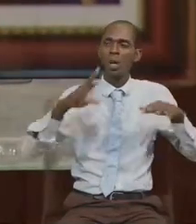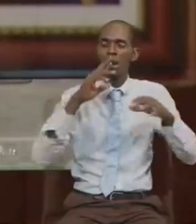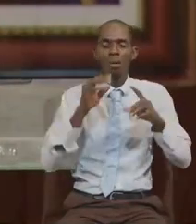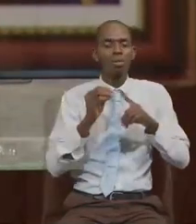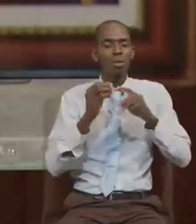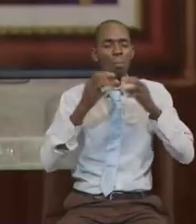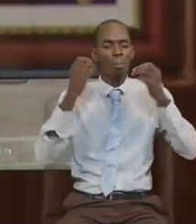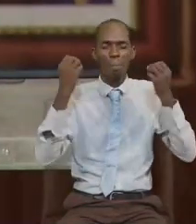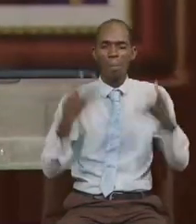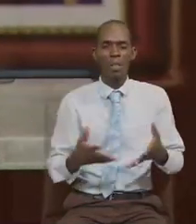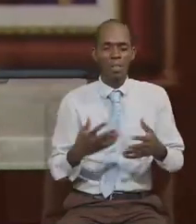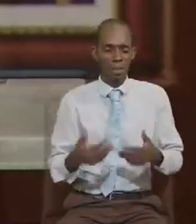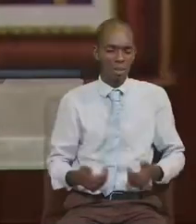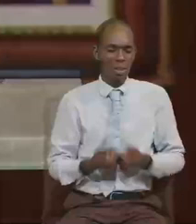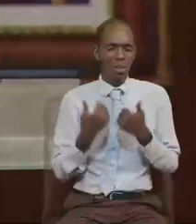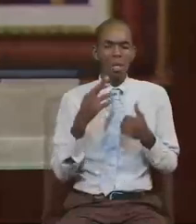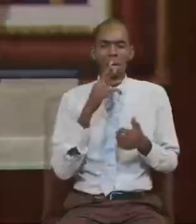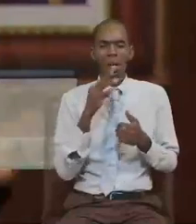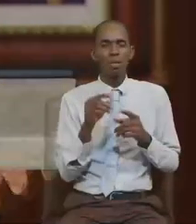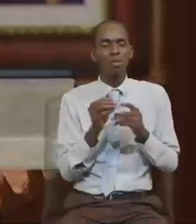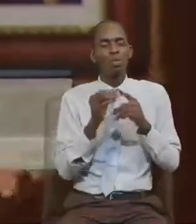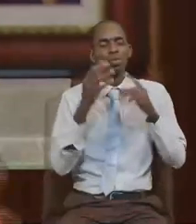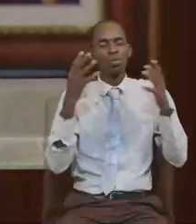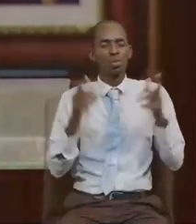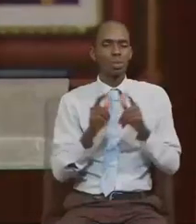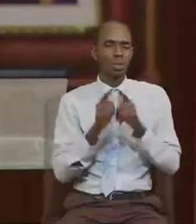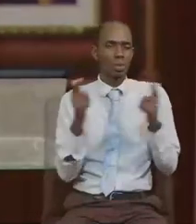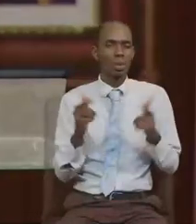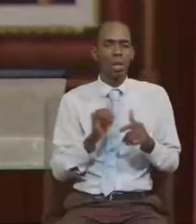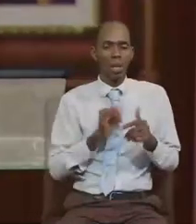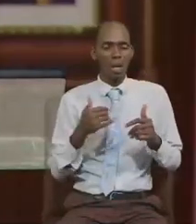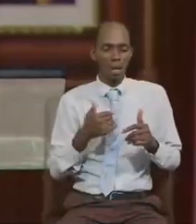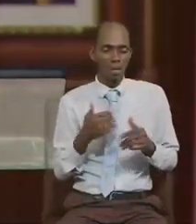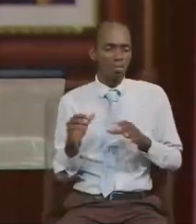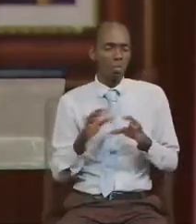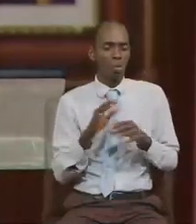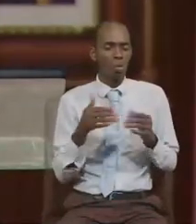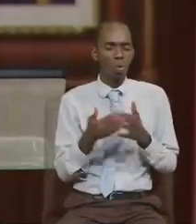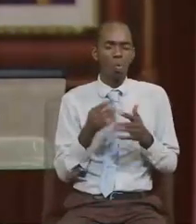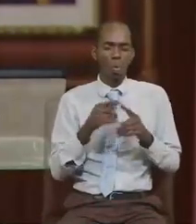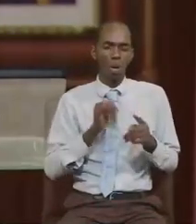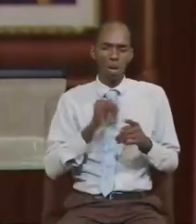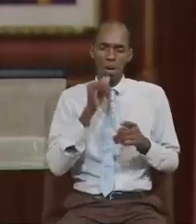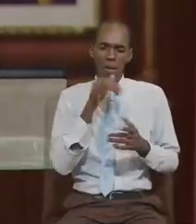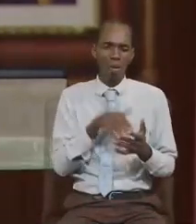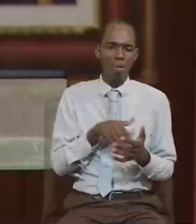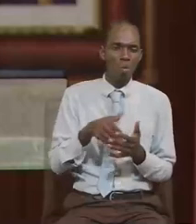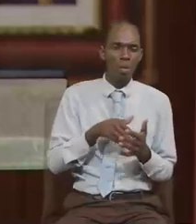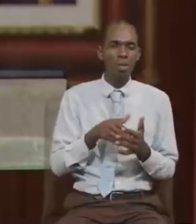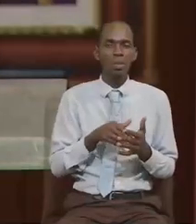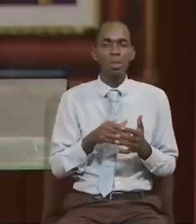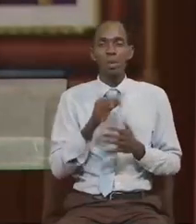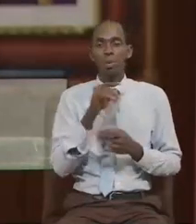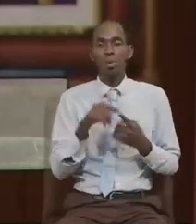Les défis sont trop grands. Je suis dans le Seigneur, mais je suis faible. Pas du tout. Quand tu demeures dans le Seigneur, tu